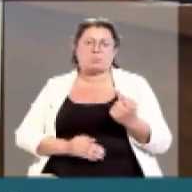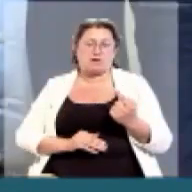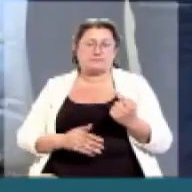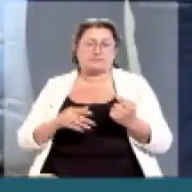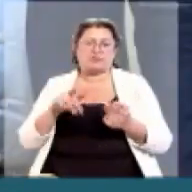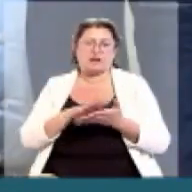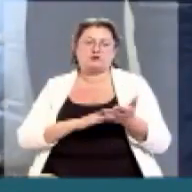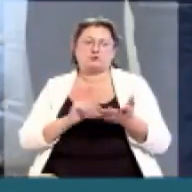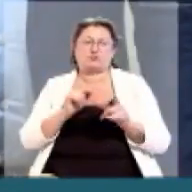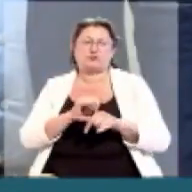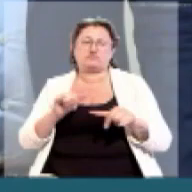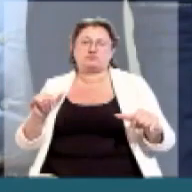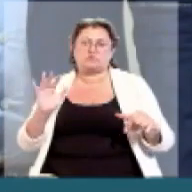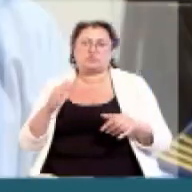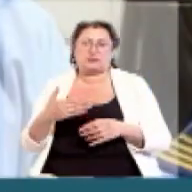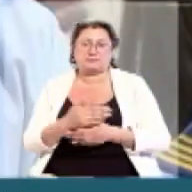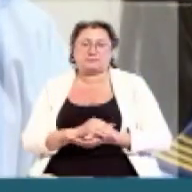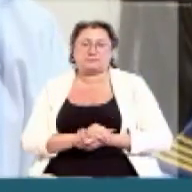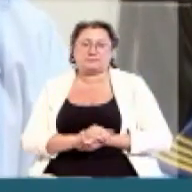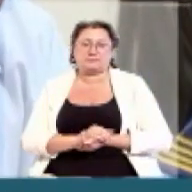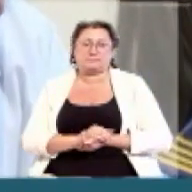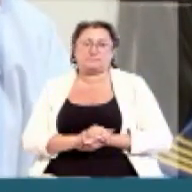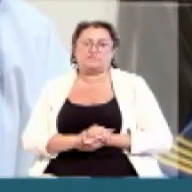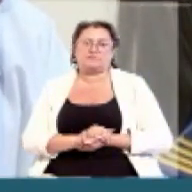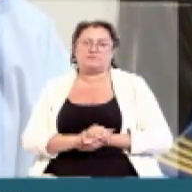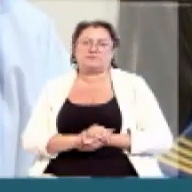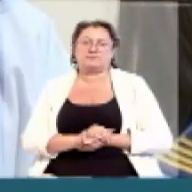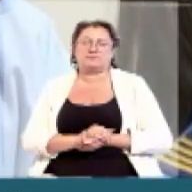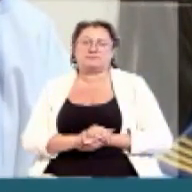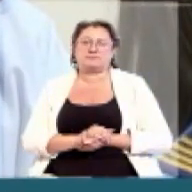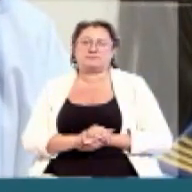олардың санын бірнеше есе көбейту жоспарлануда. Күлім Қажымқызы, Диас Бисенов, Қостанай телеарнасы.